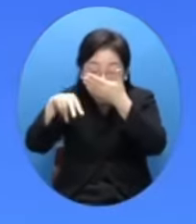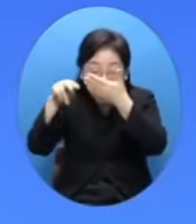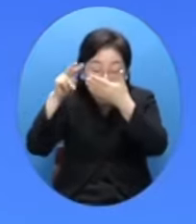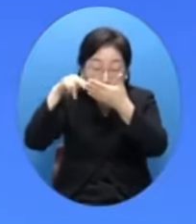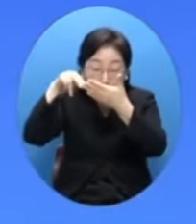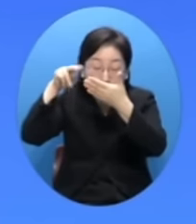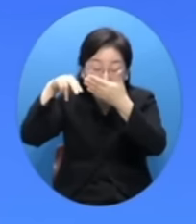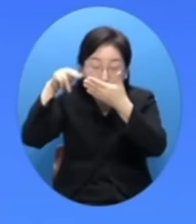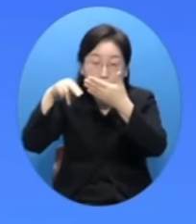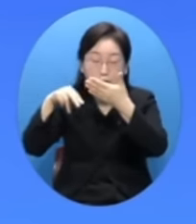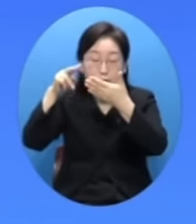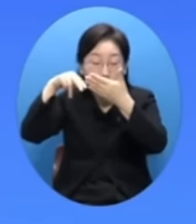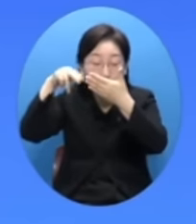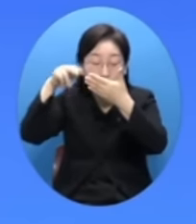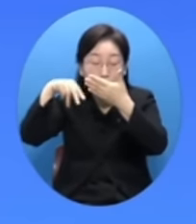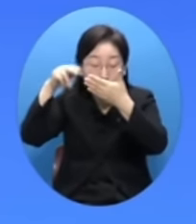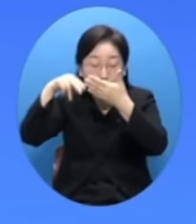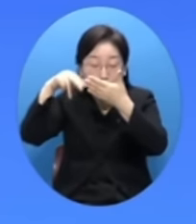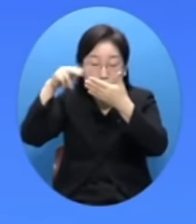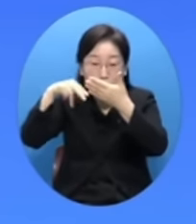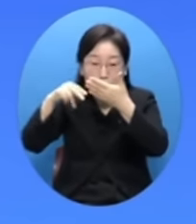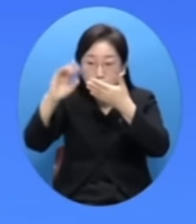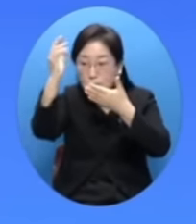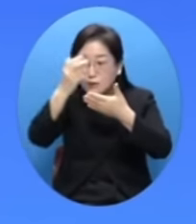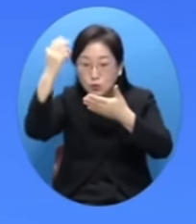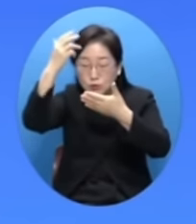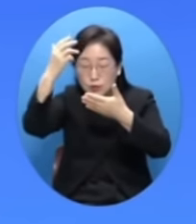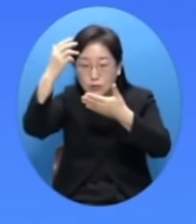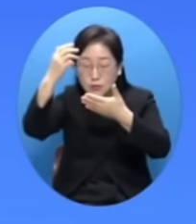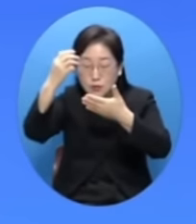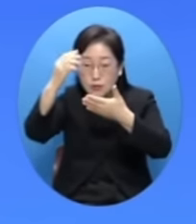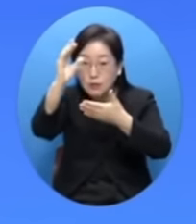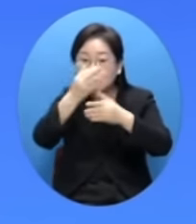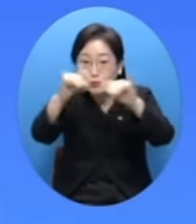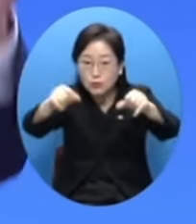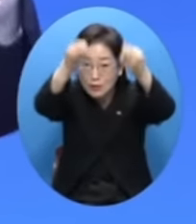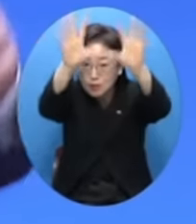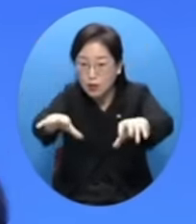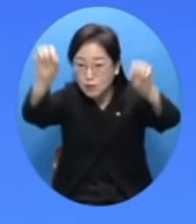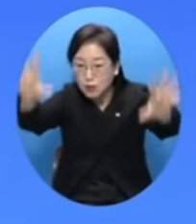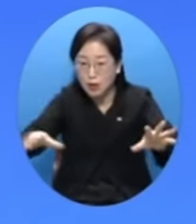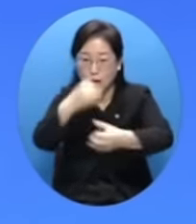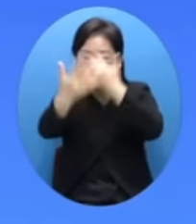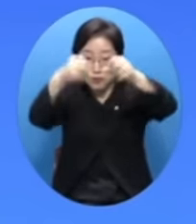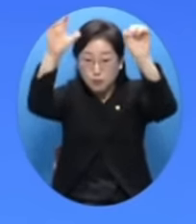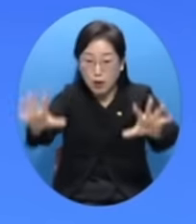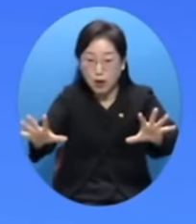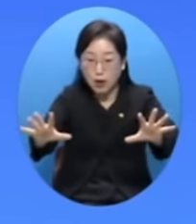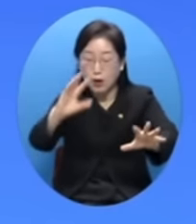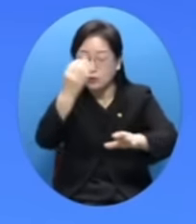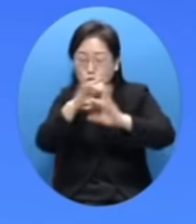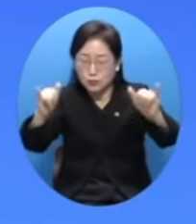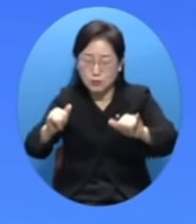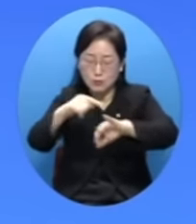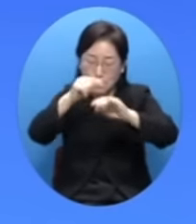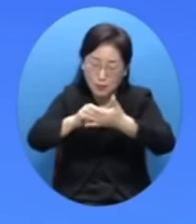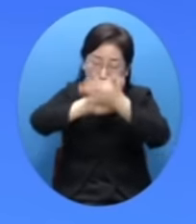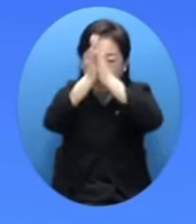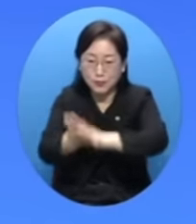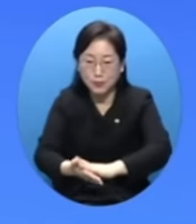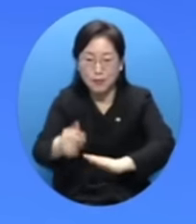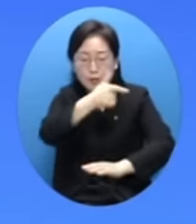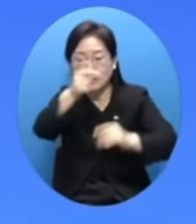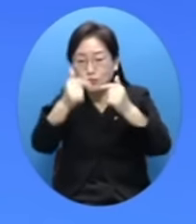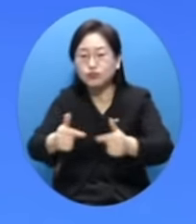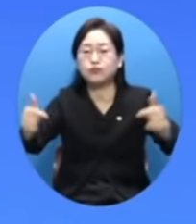문에다 대고 읽는 동안에 성령이해 가지고 막 성도들이 뒤집어지고 불이 떨어져 갖고 큰 붕의 역사 나고이 붕의